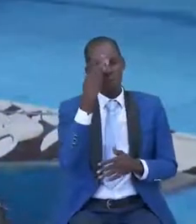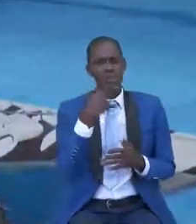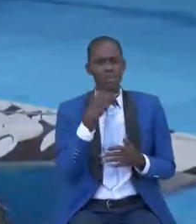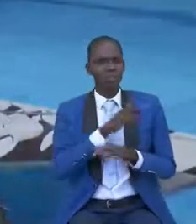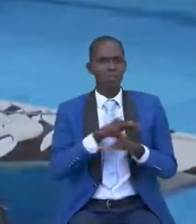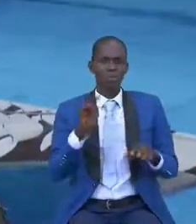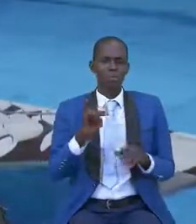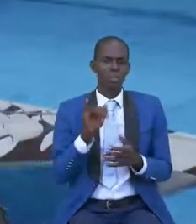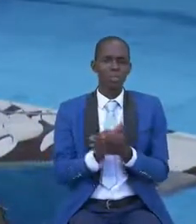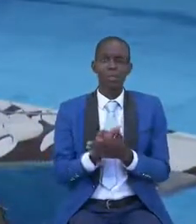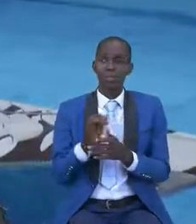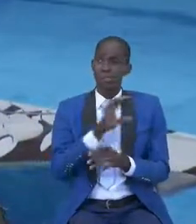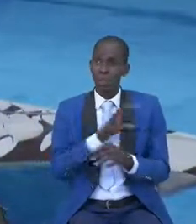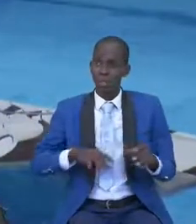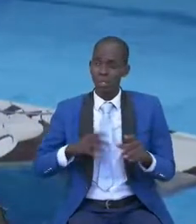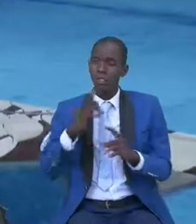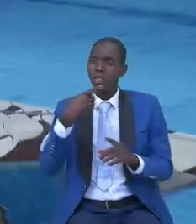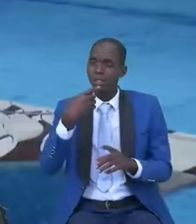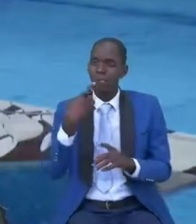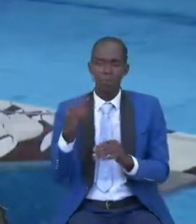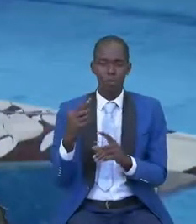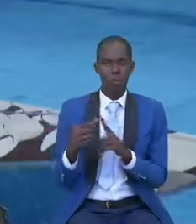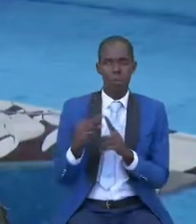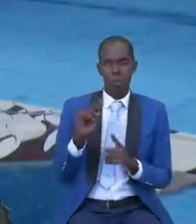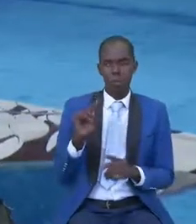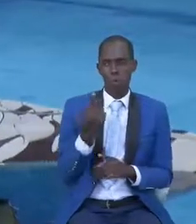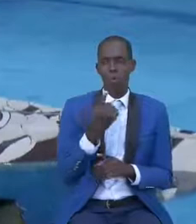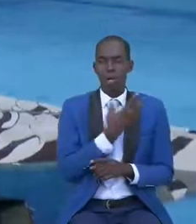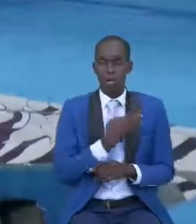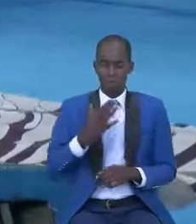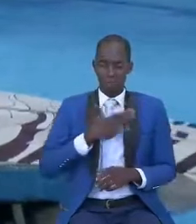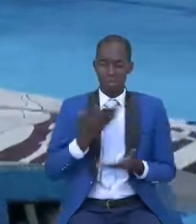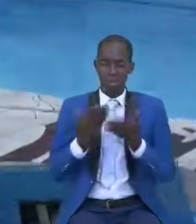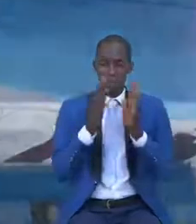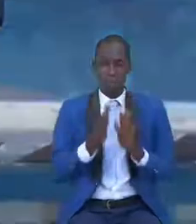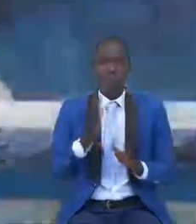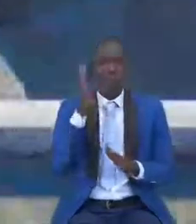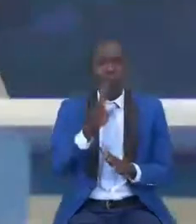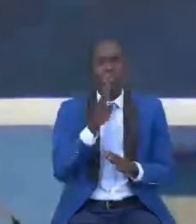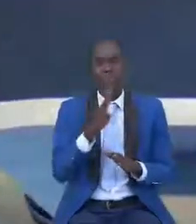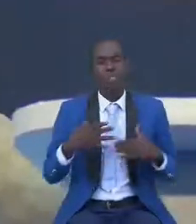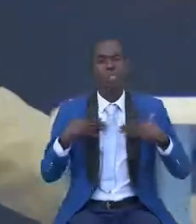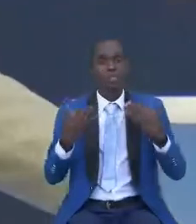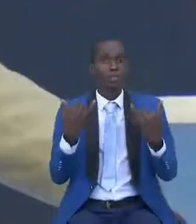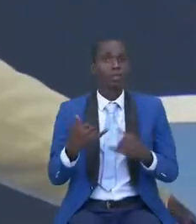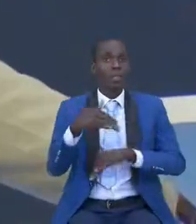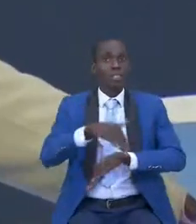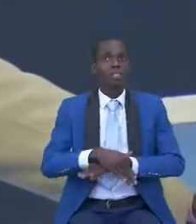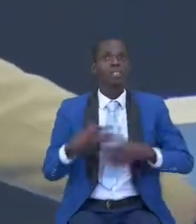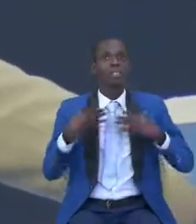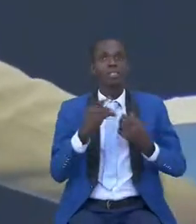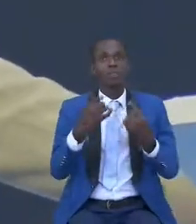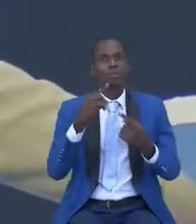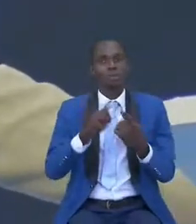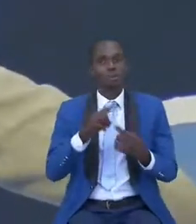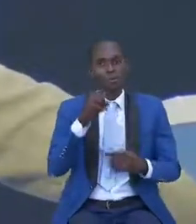discutant. Mais l'homme dit, je n'ai pas besoin de tout cela. Dis seulement un mot. Et mon serviteur sera